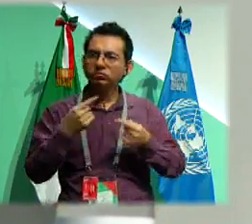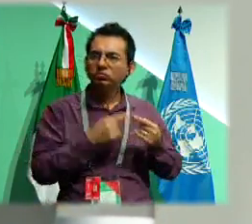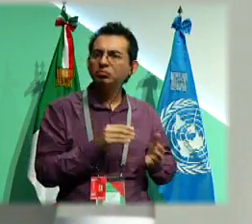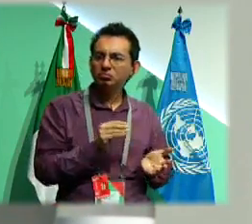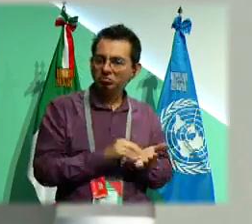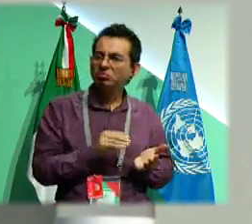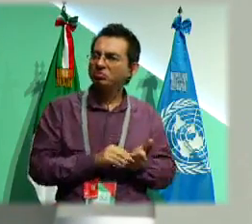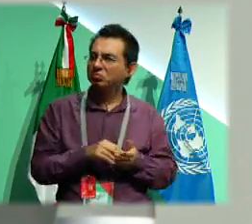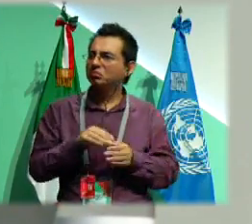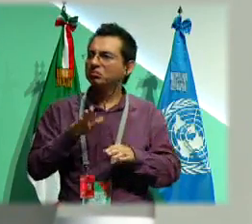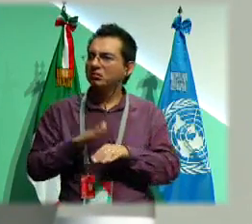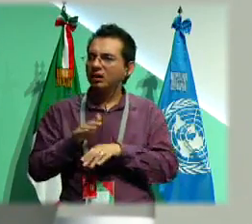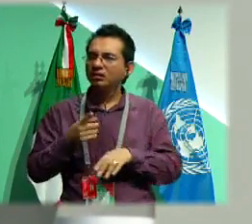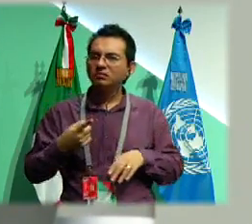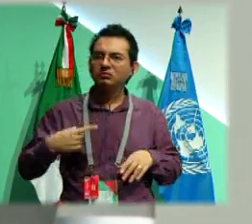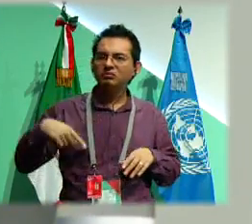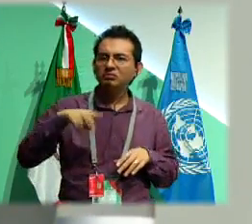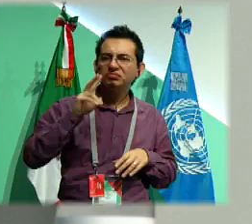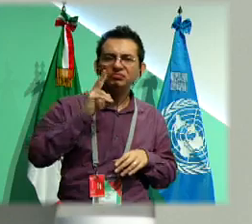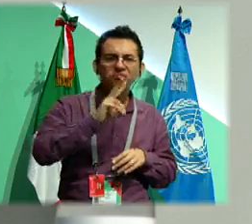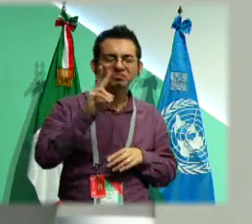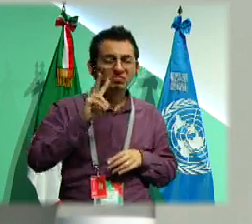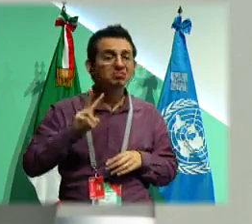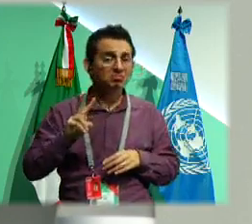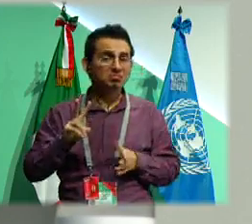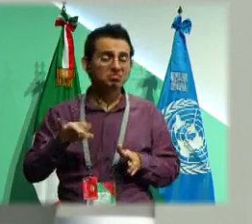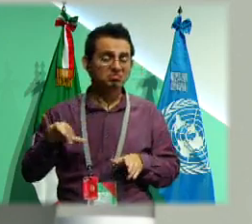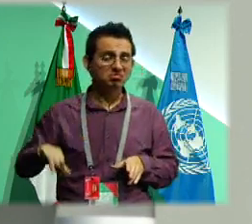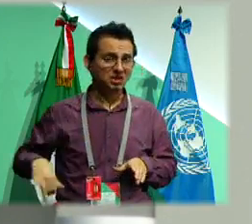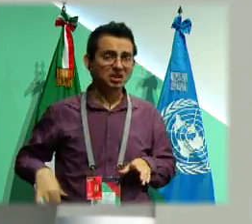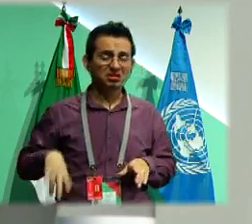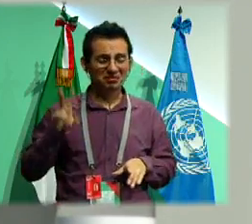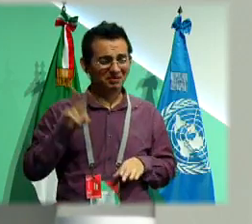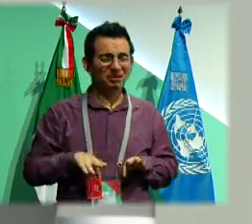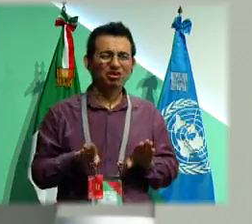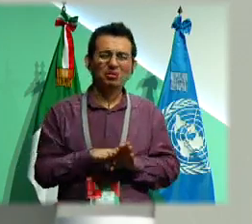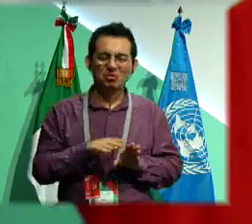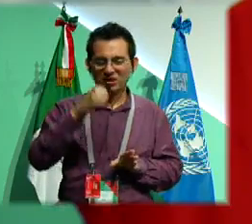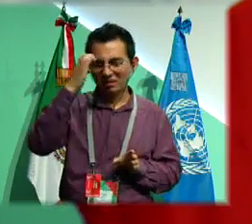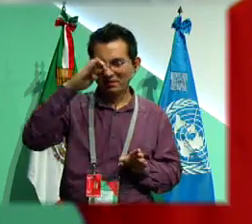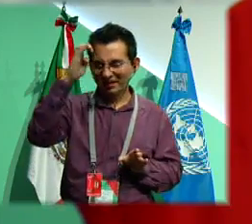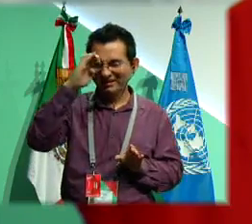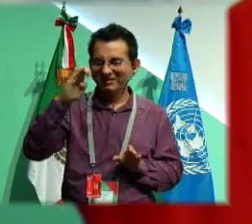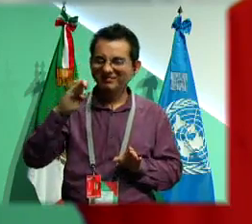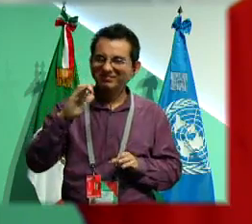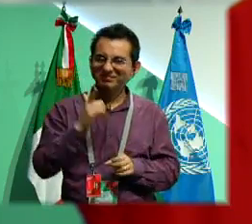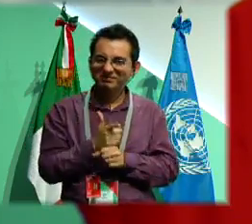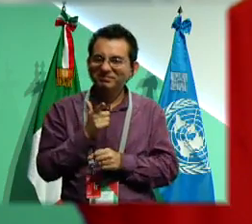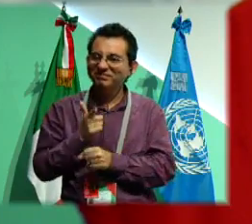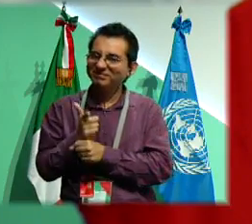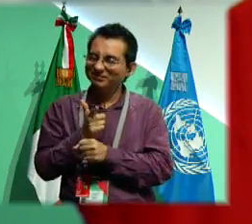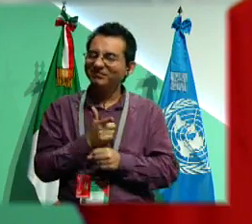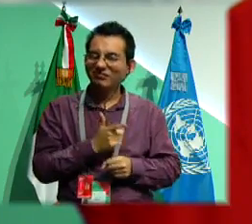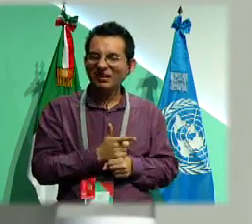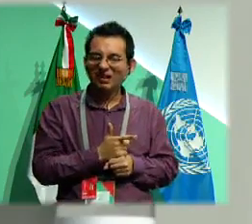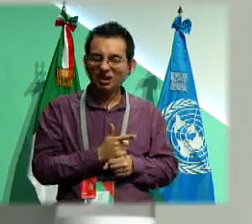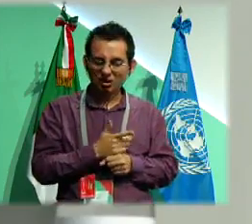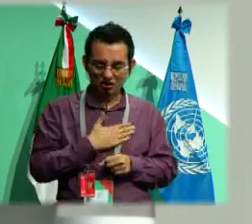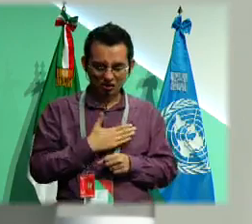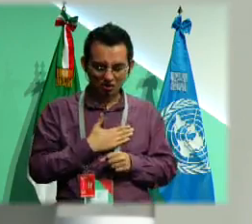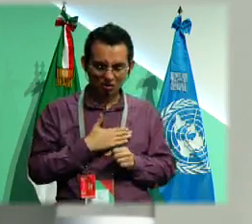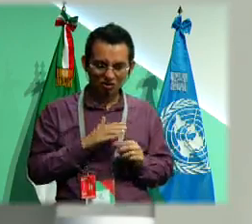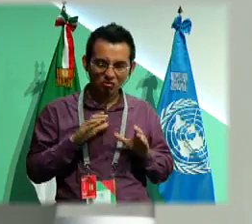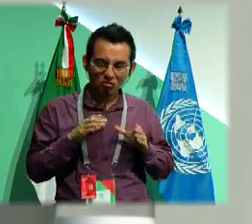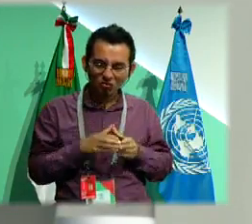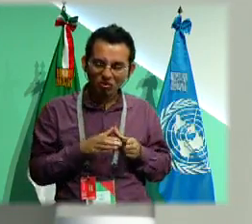Les pièces d'à côté ont pris de l'importance. C'était une expérience intéressante